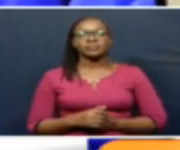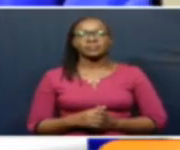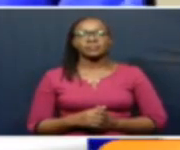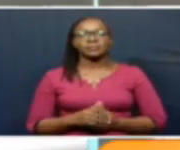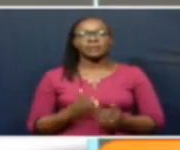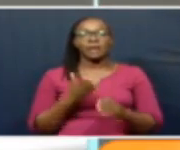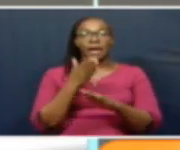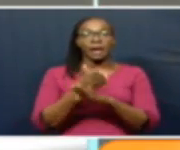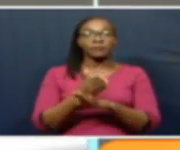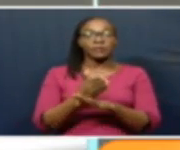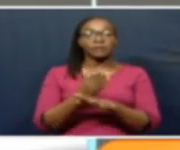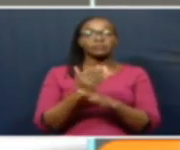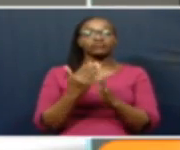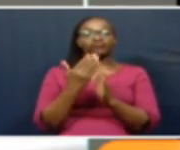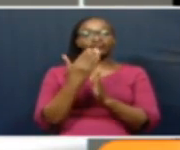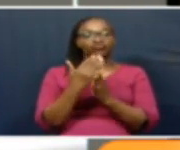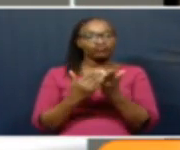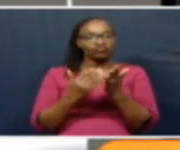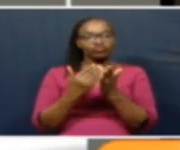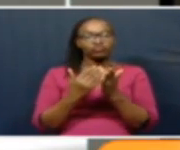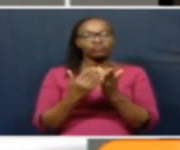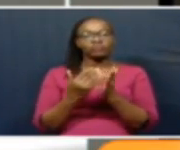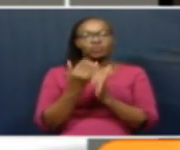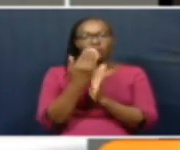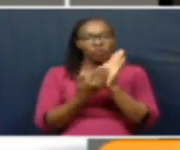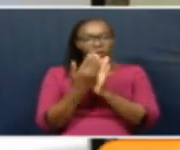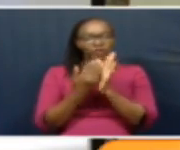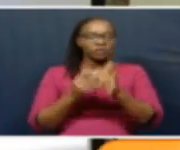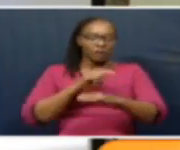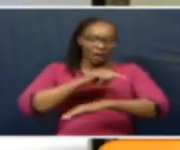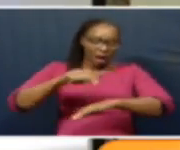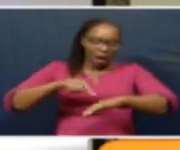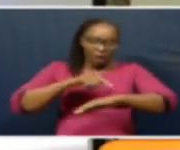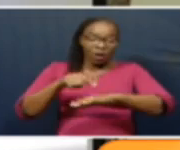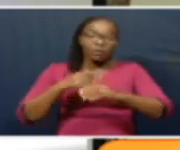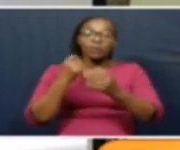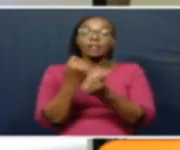Baada ya operesheni iliyochukua takriban saa 11,